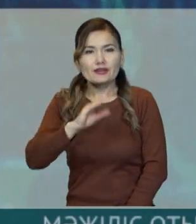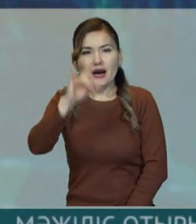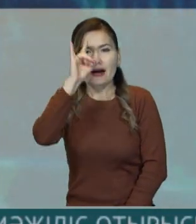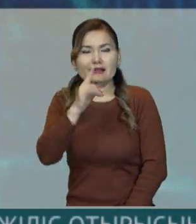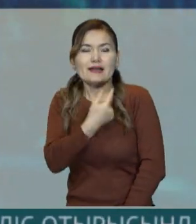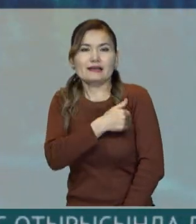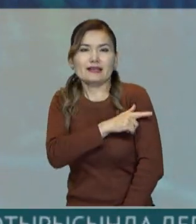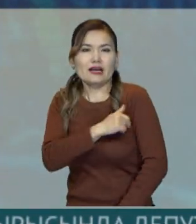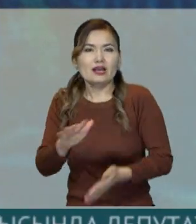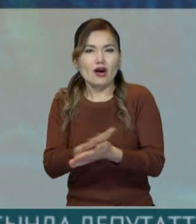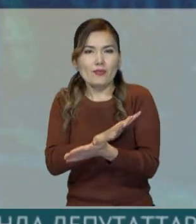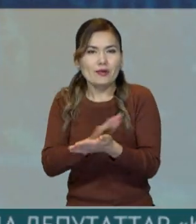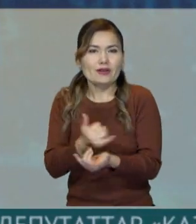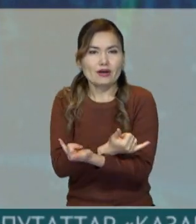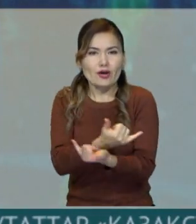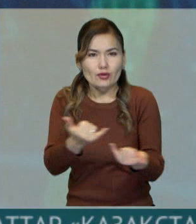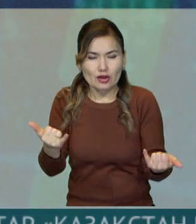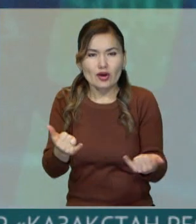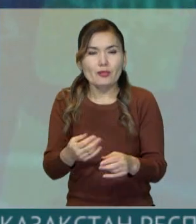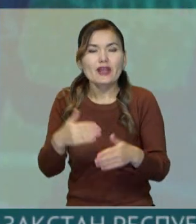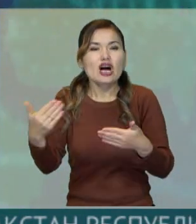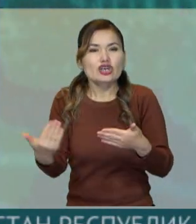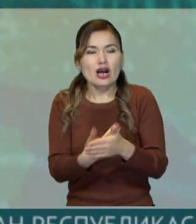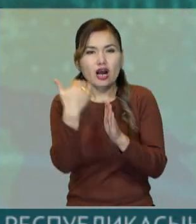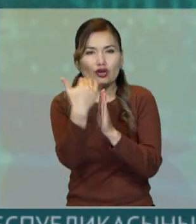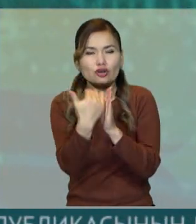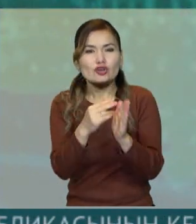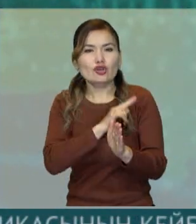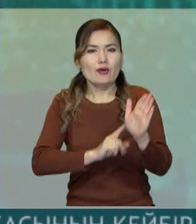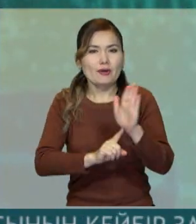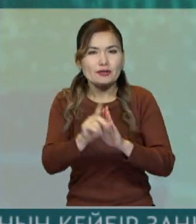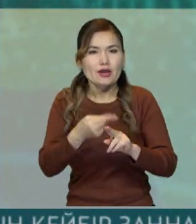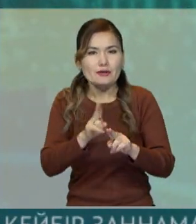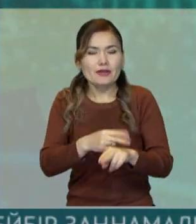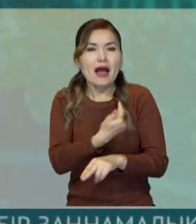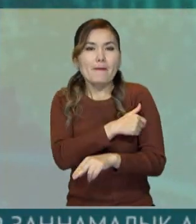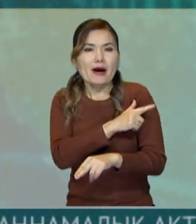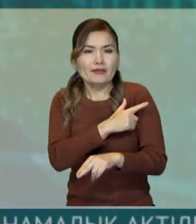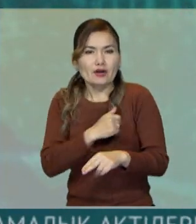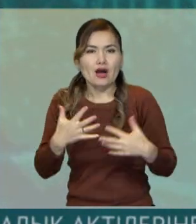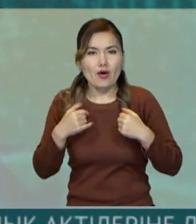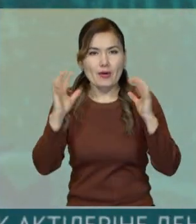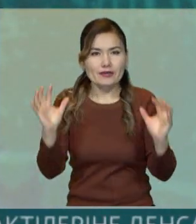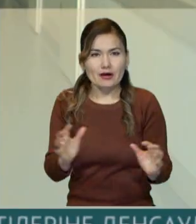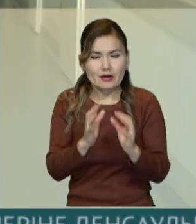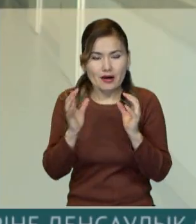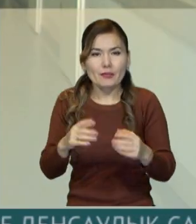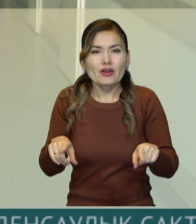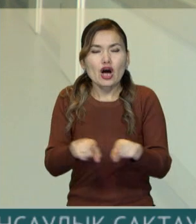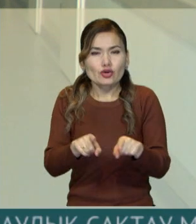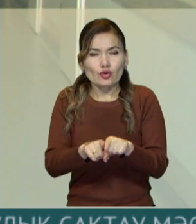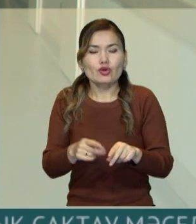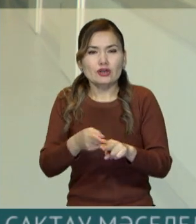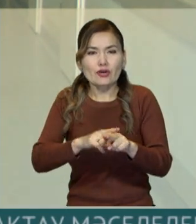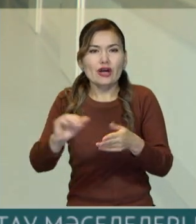тегін медициналық көмектің кепілдендірілген көлемінің жаңа моделі жұмыс істейді. Бұған қоса бұл жүйеге медициналық сақтандыру пакеті енгізілмек.